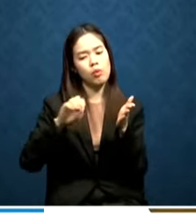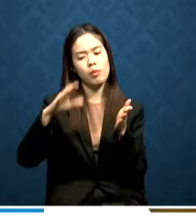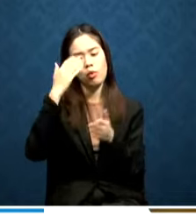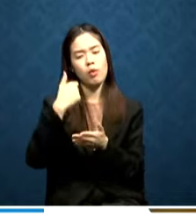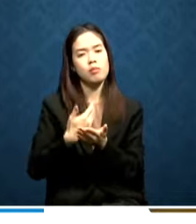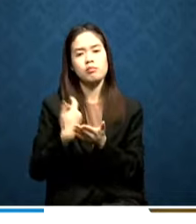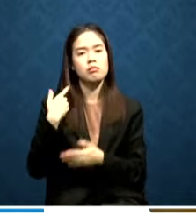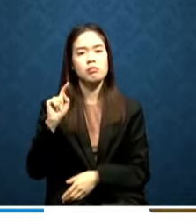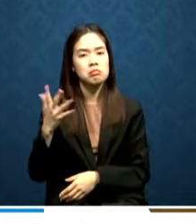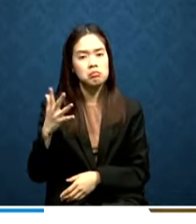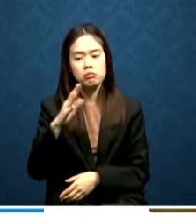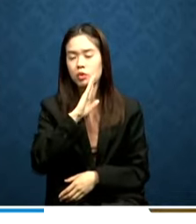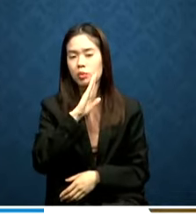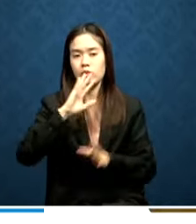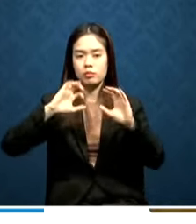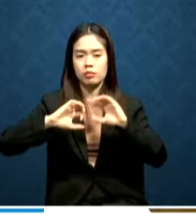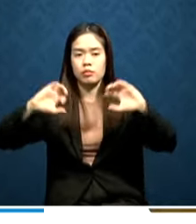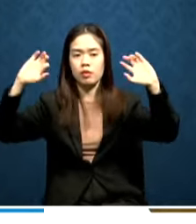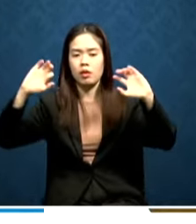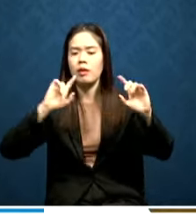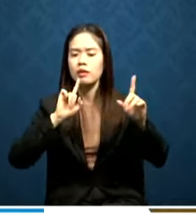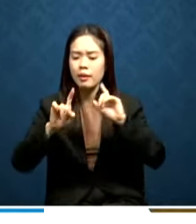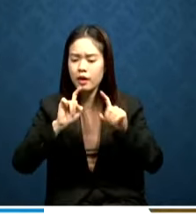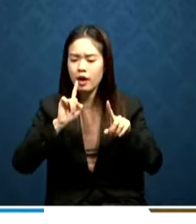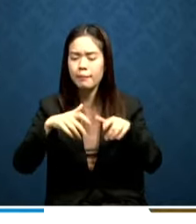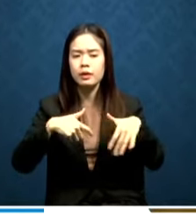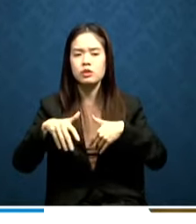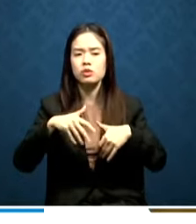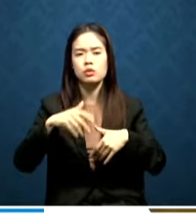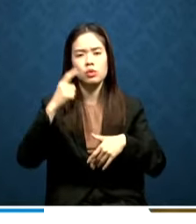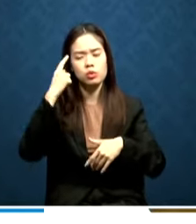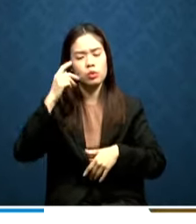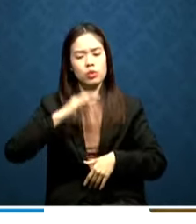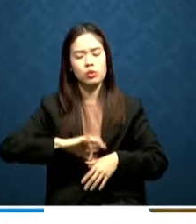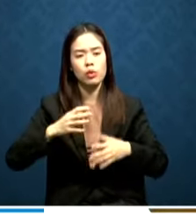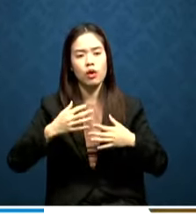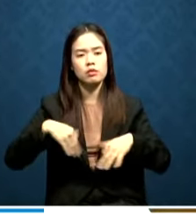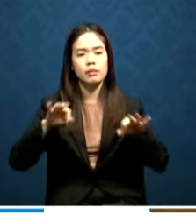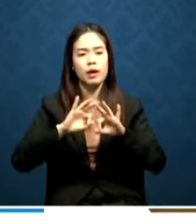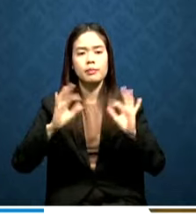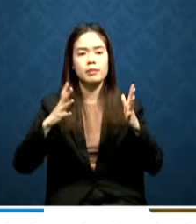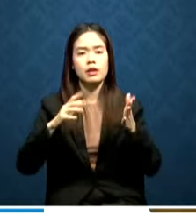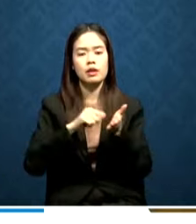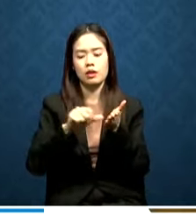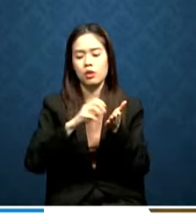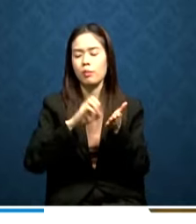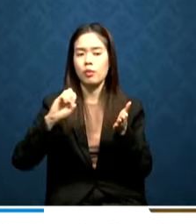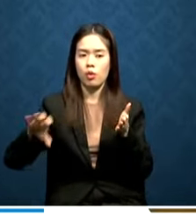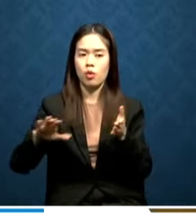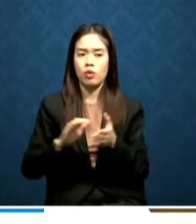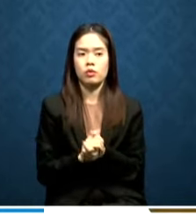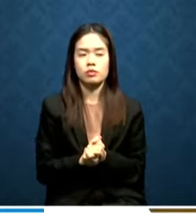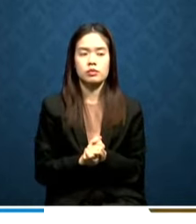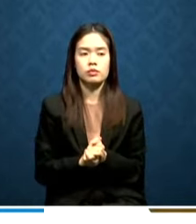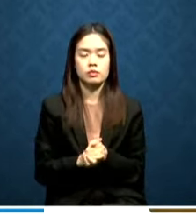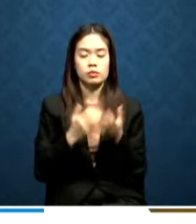ฐบาลจะถามอะไรเล่นๆกับประชาชนมันสิ้นเปลืองโดยเปล่าก็เลยถอดออกสองประเด็นนี้ถอดออกก็เหลือแต่ว่าไอ้เรื่องดับเบิลเมเจอริ